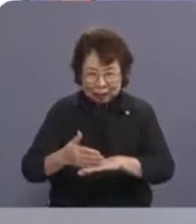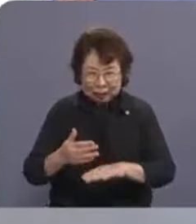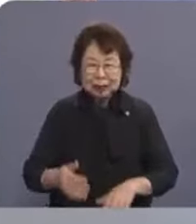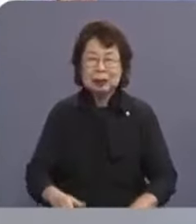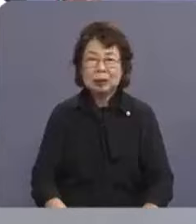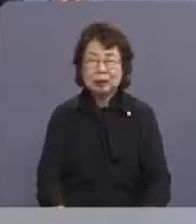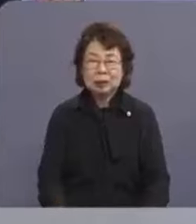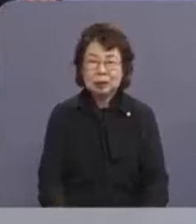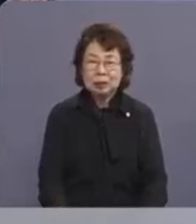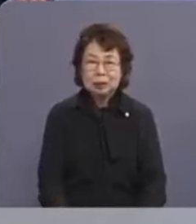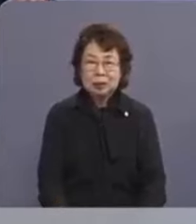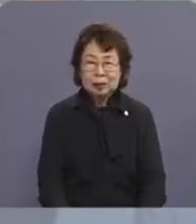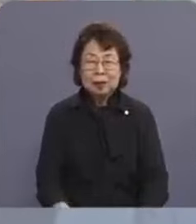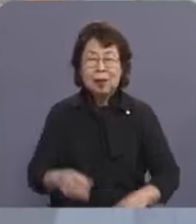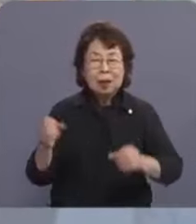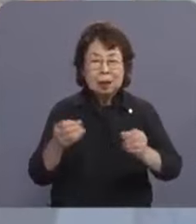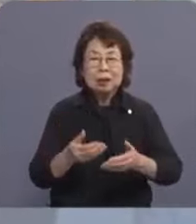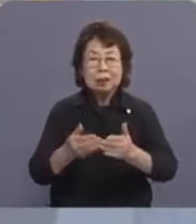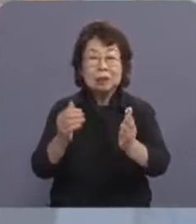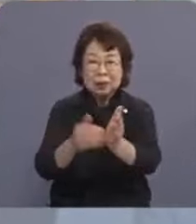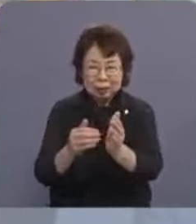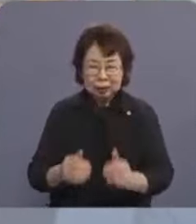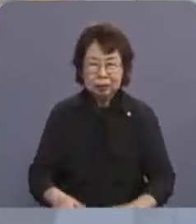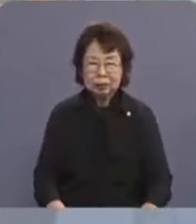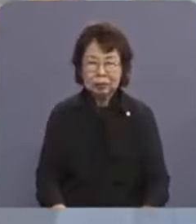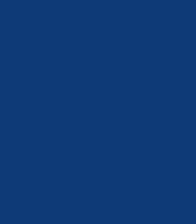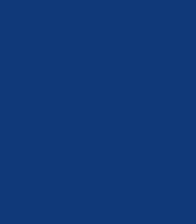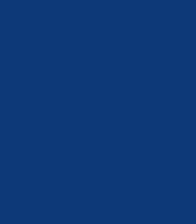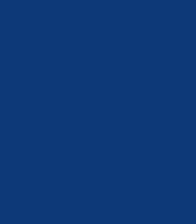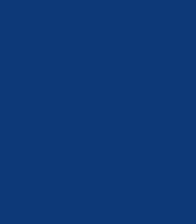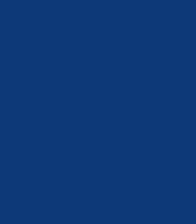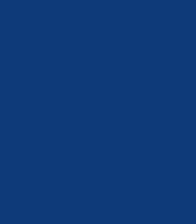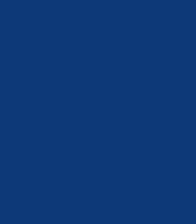고맙습니다 김하은의 기자와 함께 얘기 나눠봤습니다